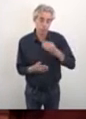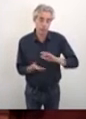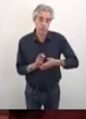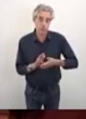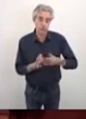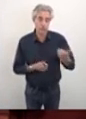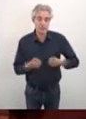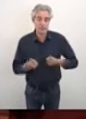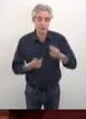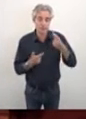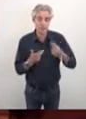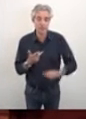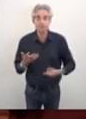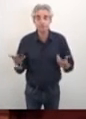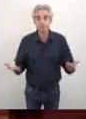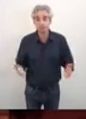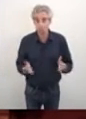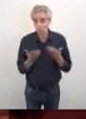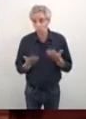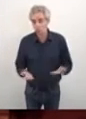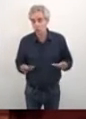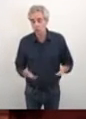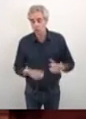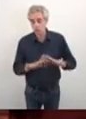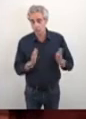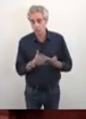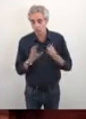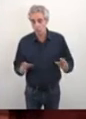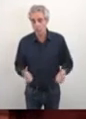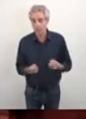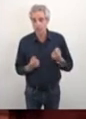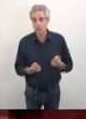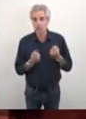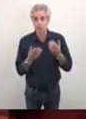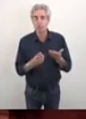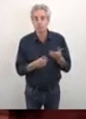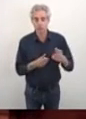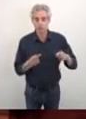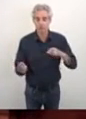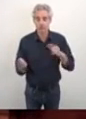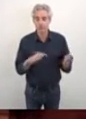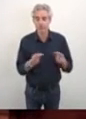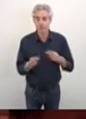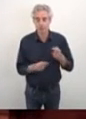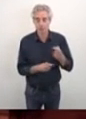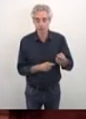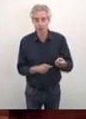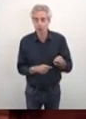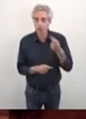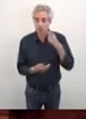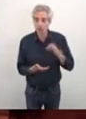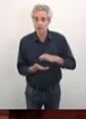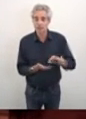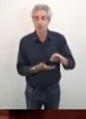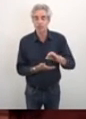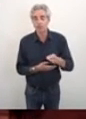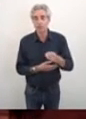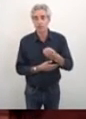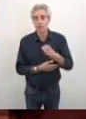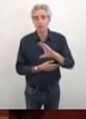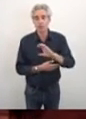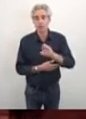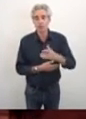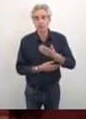des services. Et donc aujourd'hui, nous serons en capacité de vous proposer une délibération dans les prochains mois, proposer la stratégie numérique responsable de la ville de